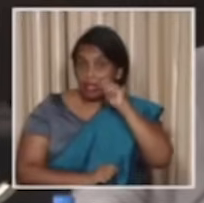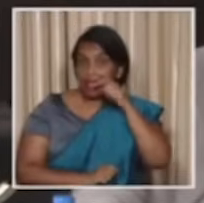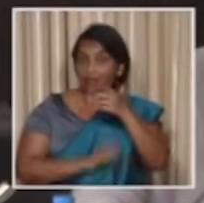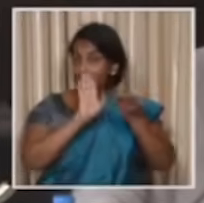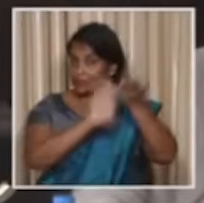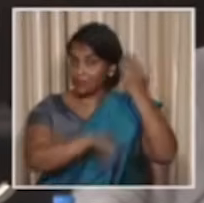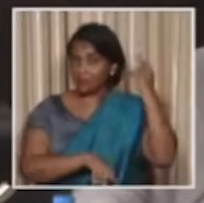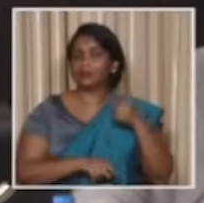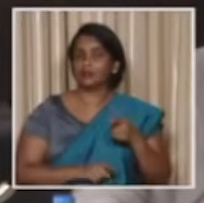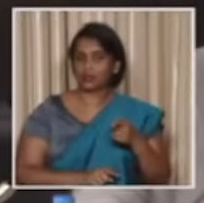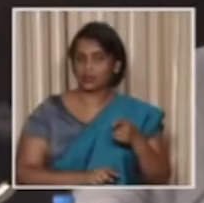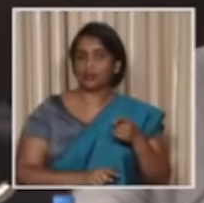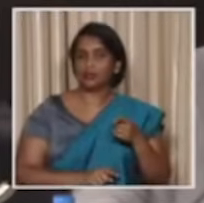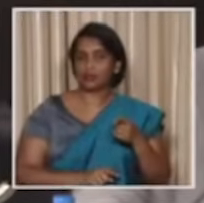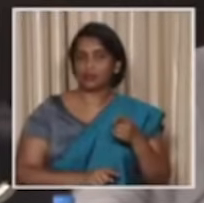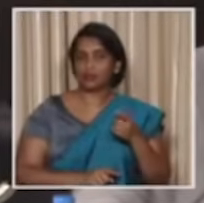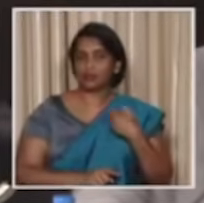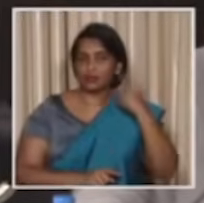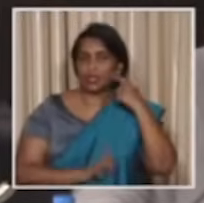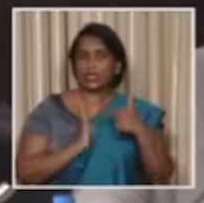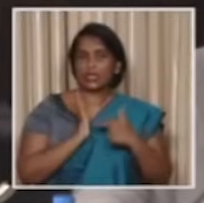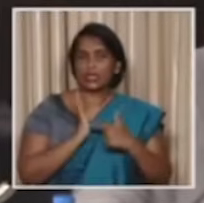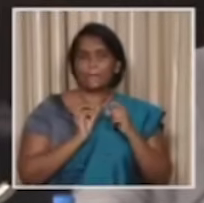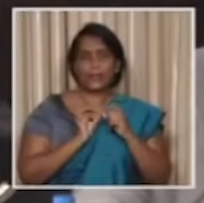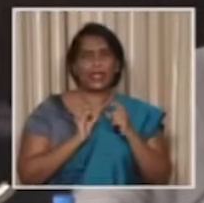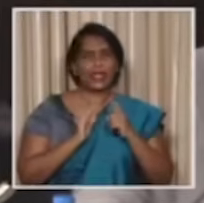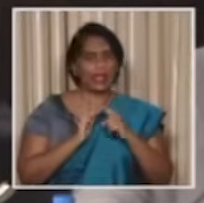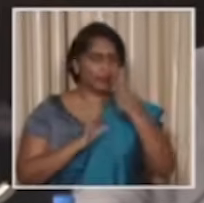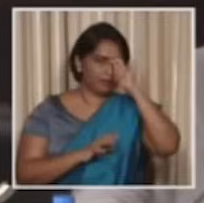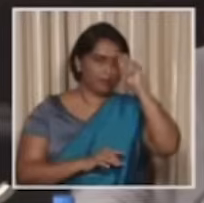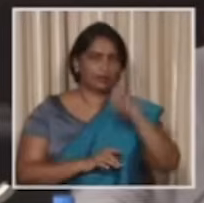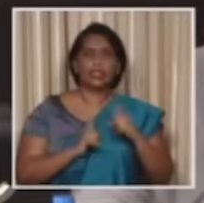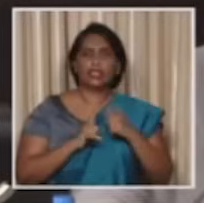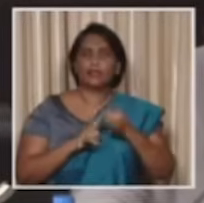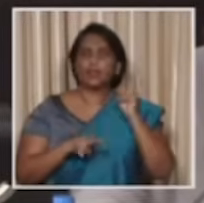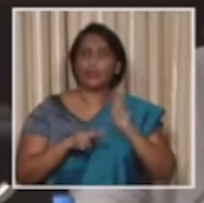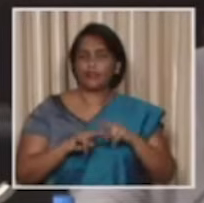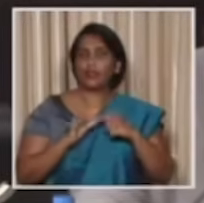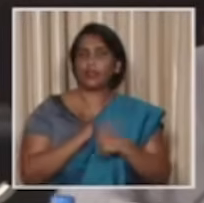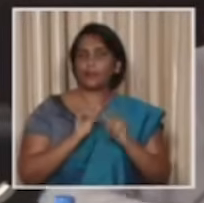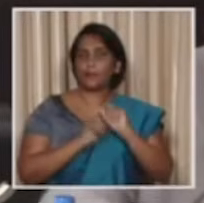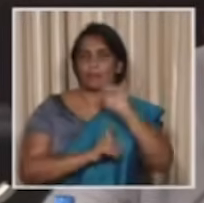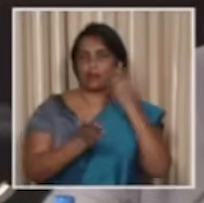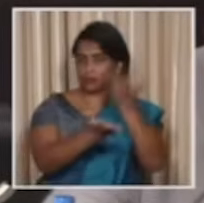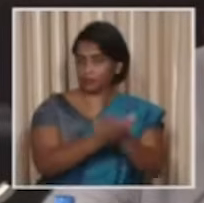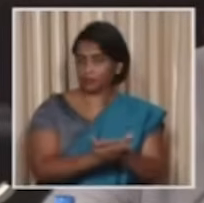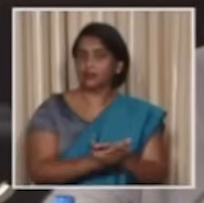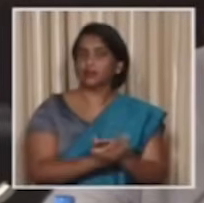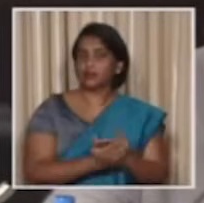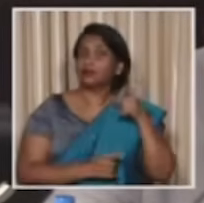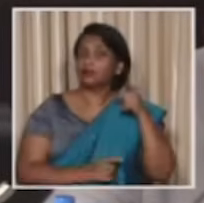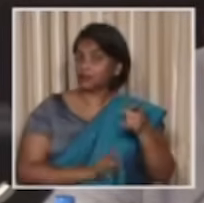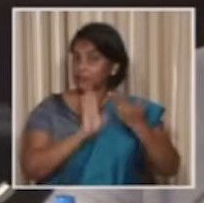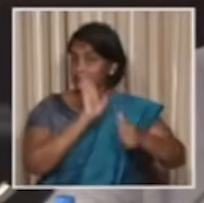තමයි මම හිතන්නේ TB ලංගරත්න මහත්මයා මේ අර්ථසාධක පනත මේ පාර්ලිමේන්තුවට ගෙනාවේ.